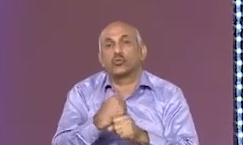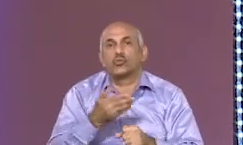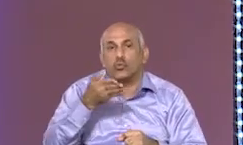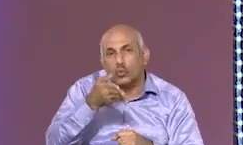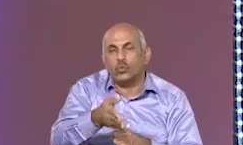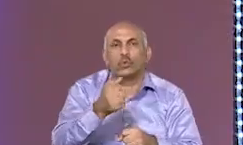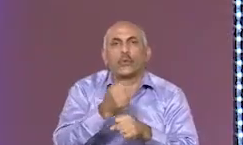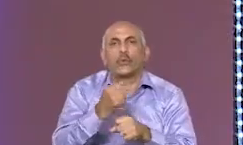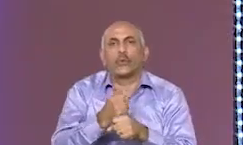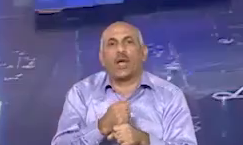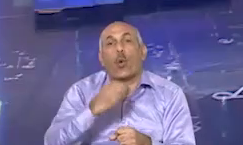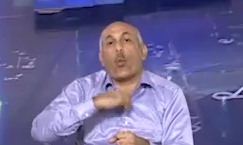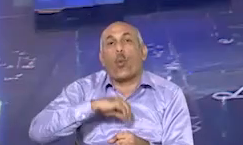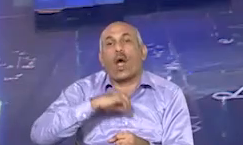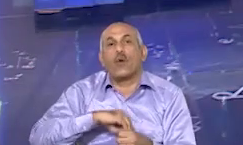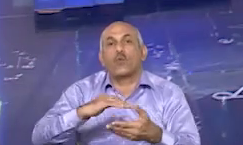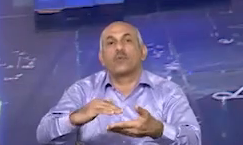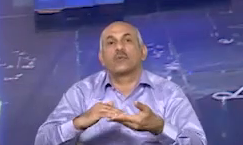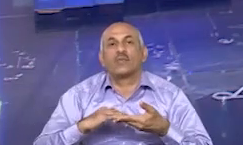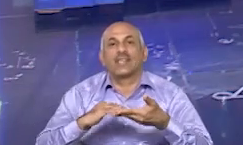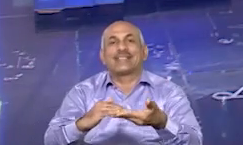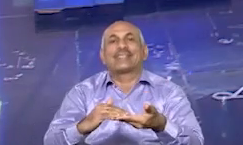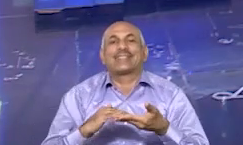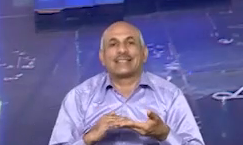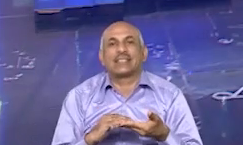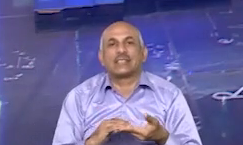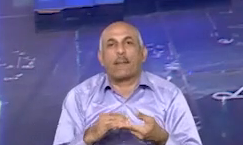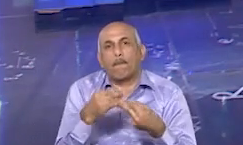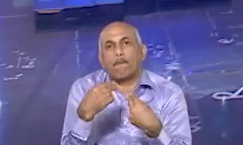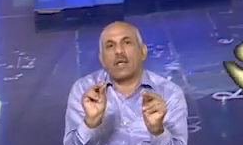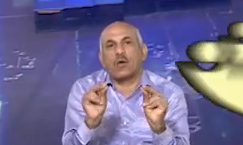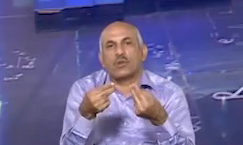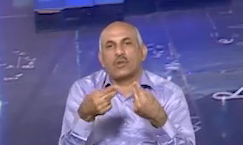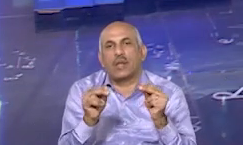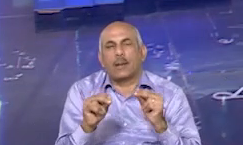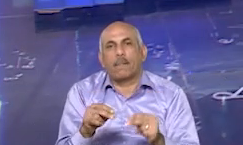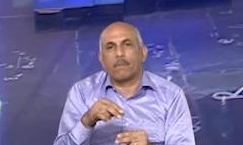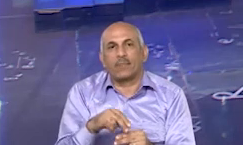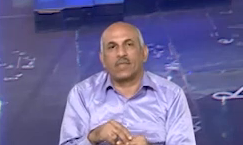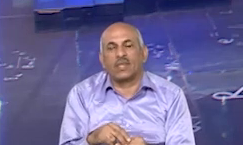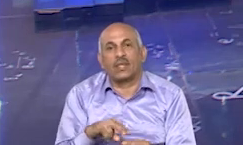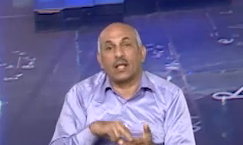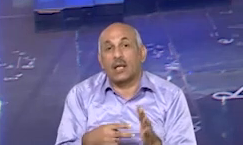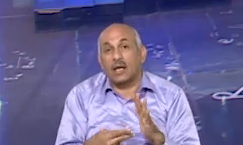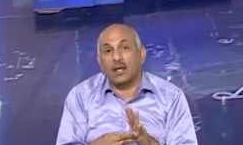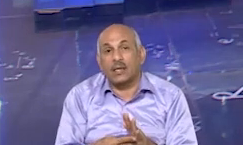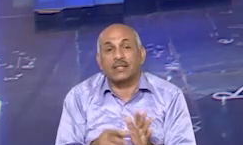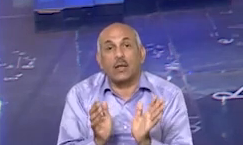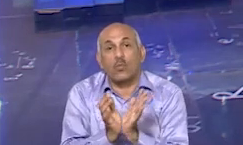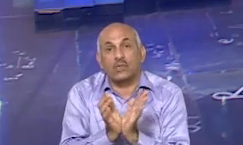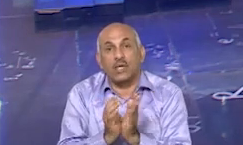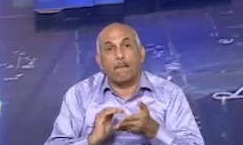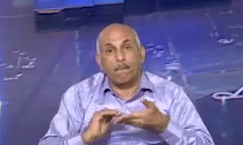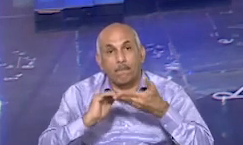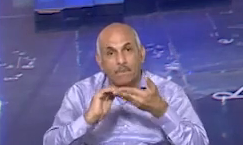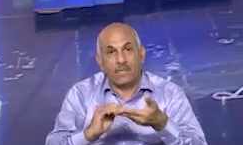العمل ومحتاجة انكم مثلا تساعدوني في تسويق حاجة معينة، هل المؤسسة ليها دور